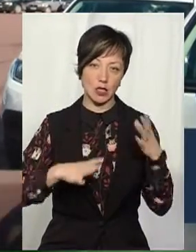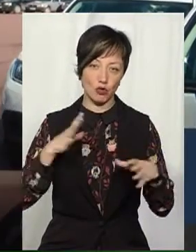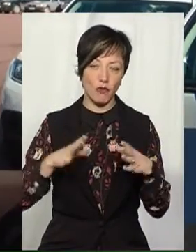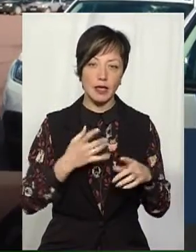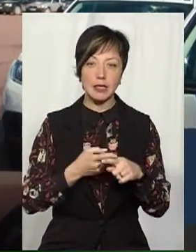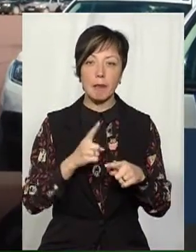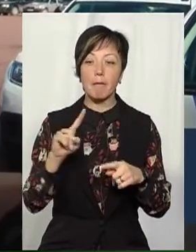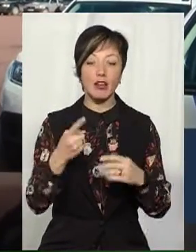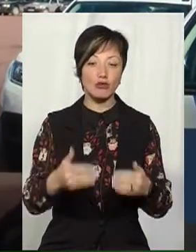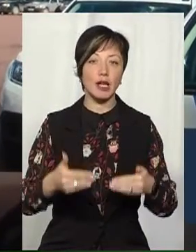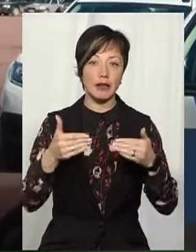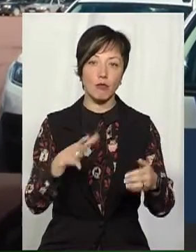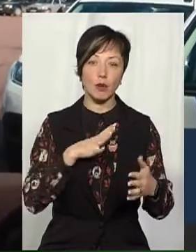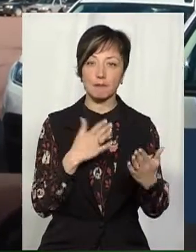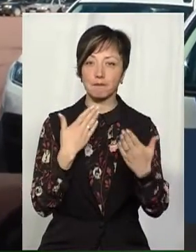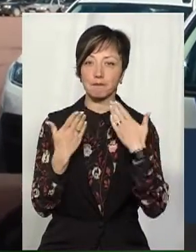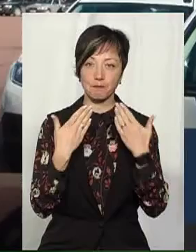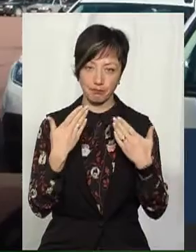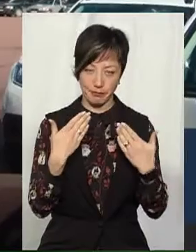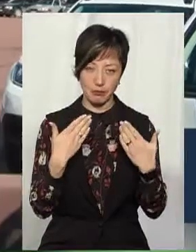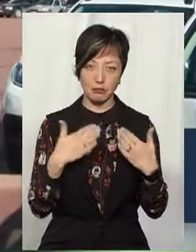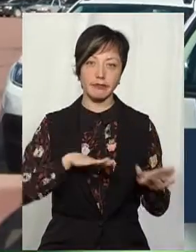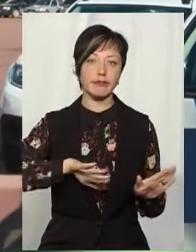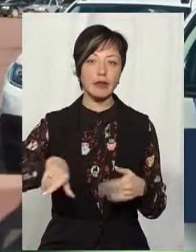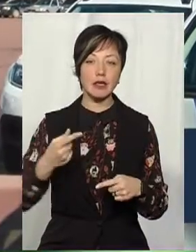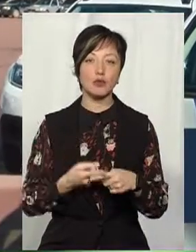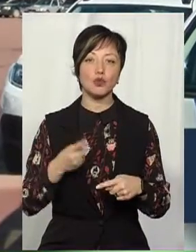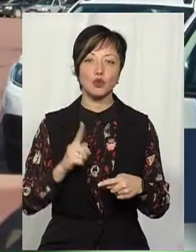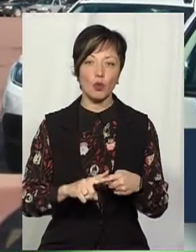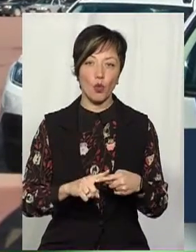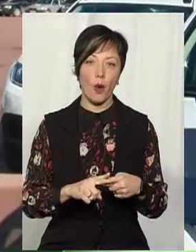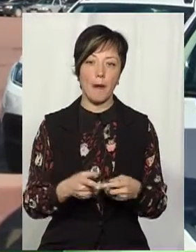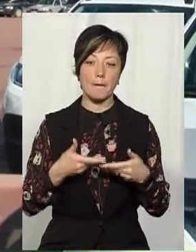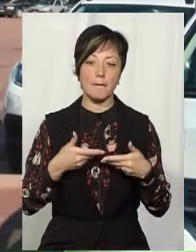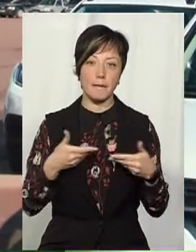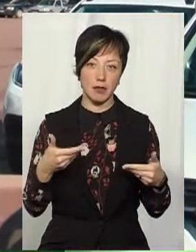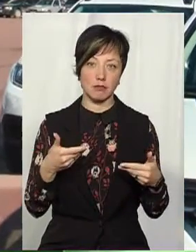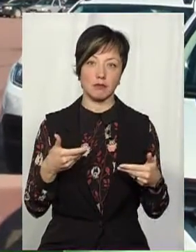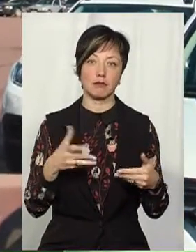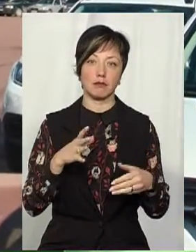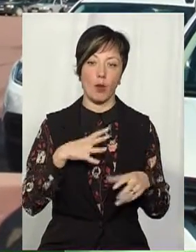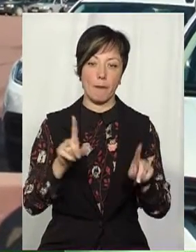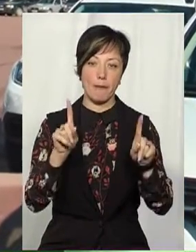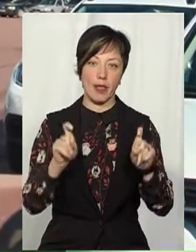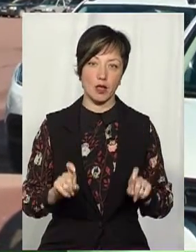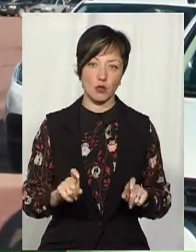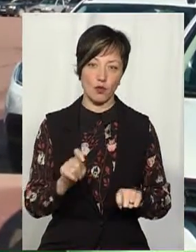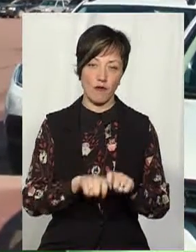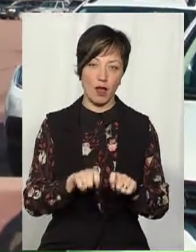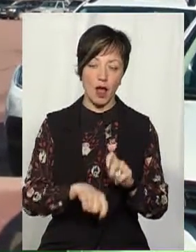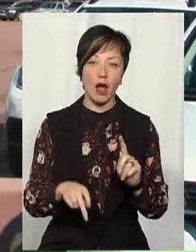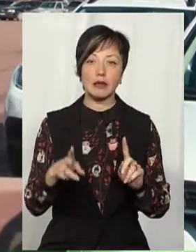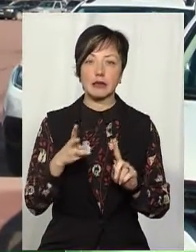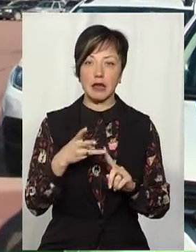було співбесіда. Після чого ми пішли на тестування. І після тестування в нас був